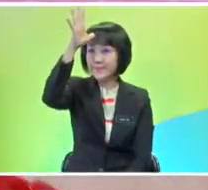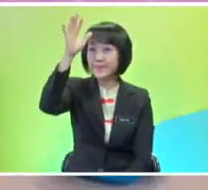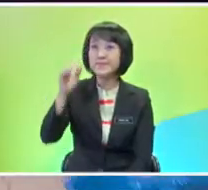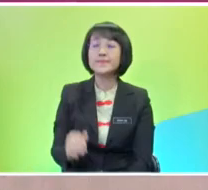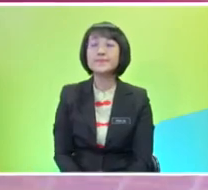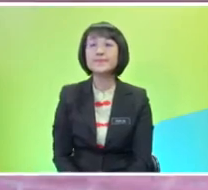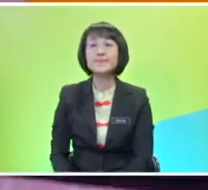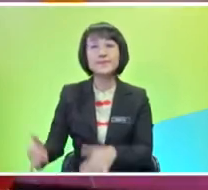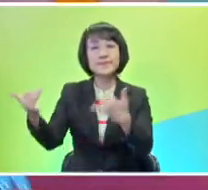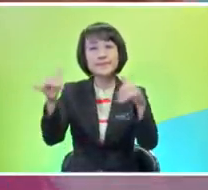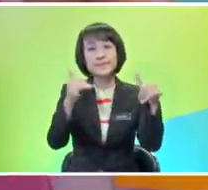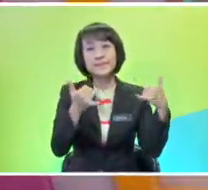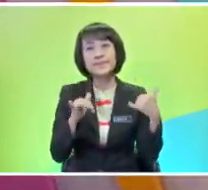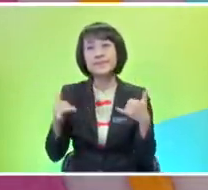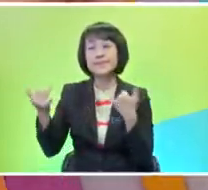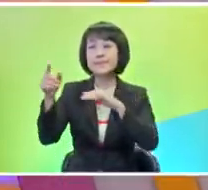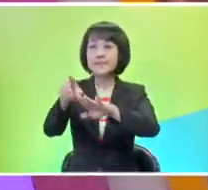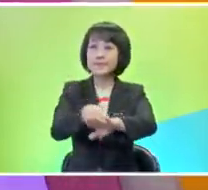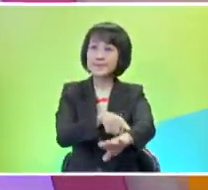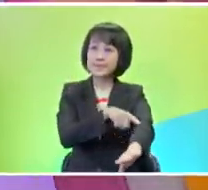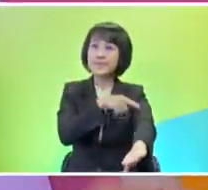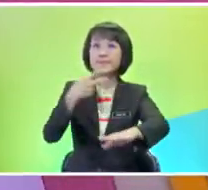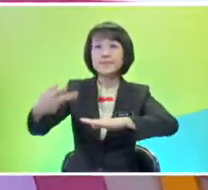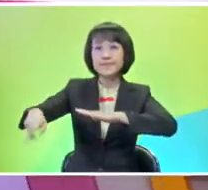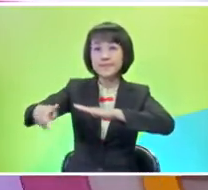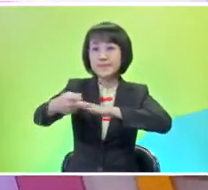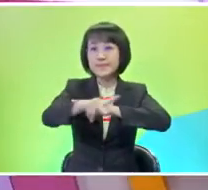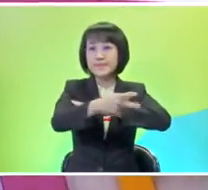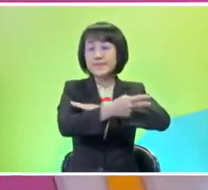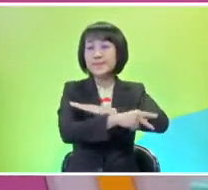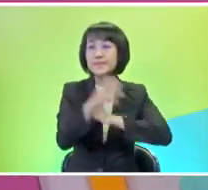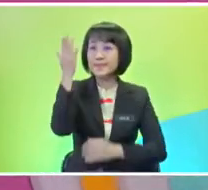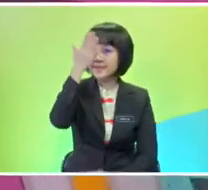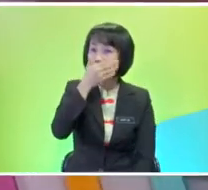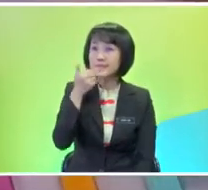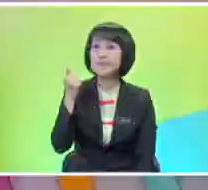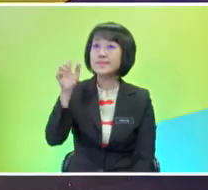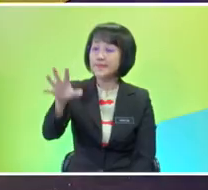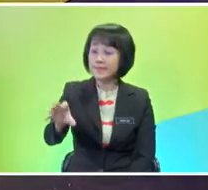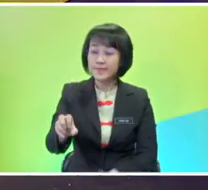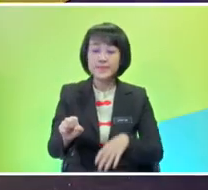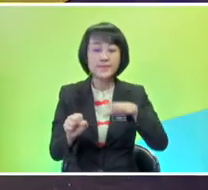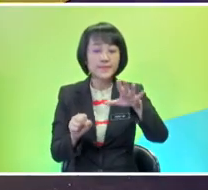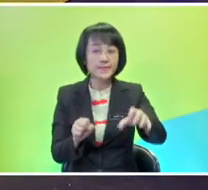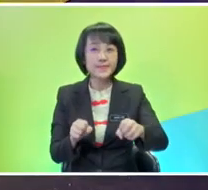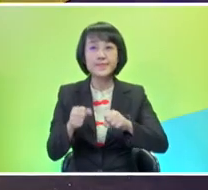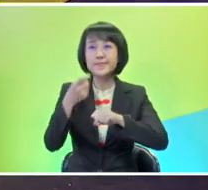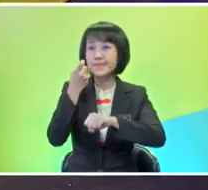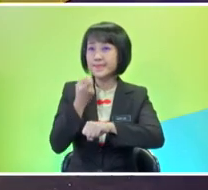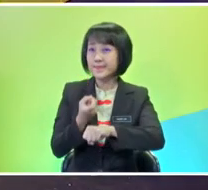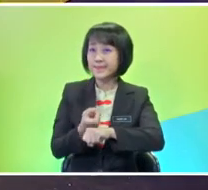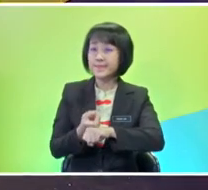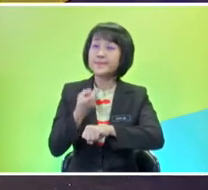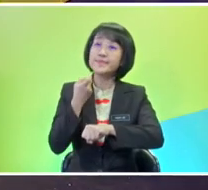bermain sepanjang pantai yang indah mengutip Royal dan kembang